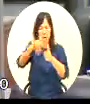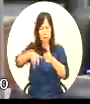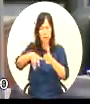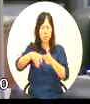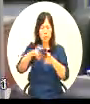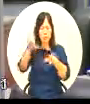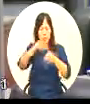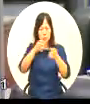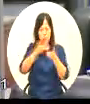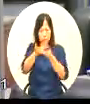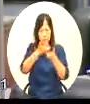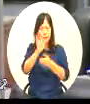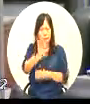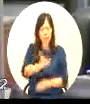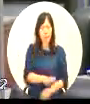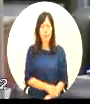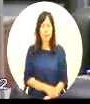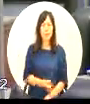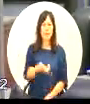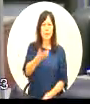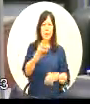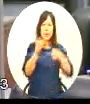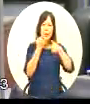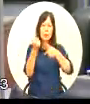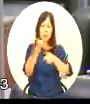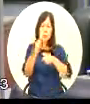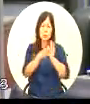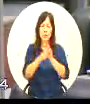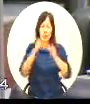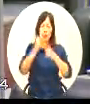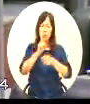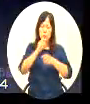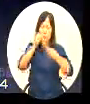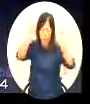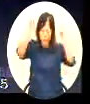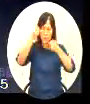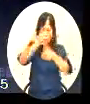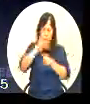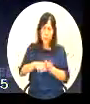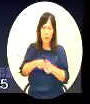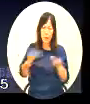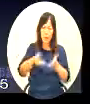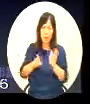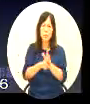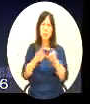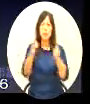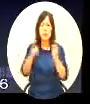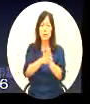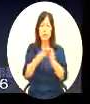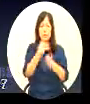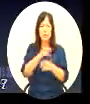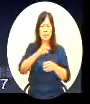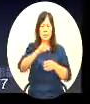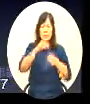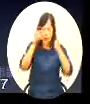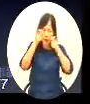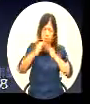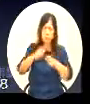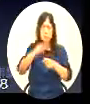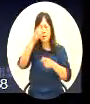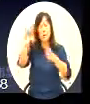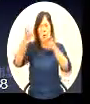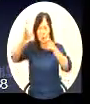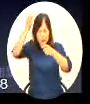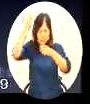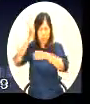问题。那刚刚我们的何全峰议员讲到体育班的问题，那其实体育班不管也是一样高频嘛，就是过去的高雄